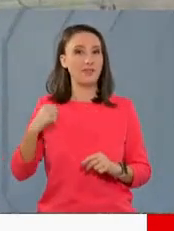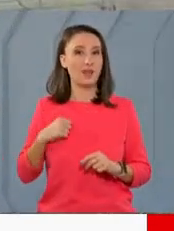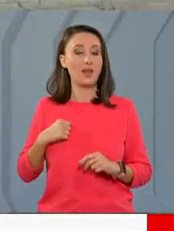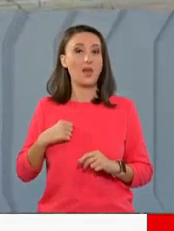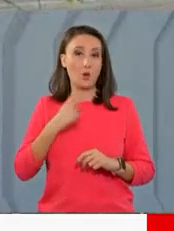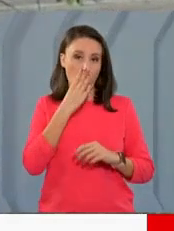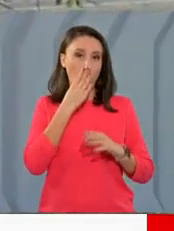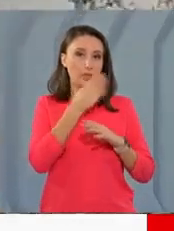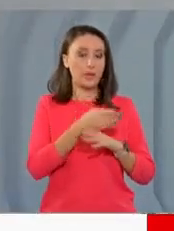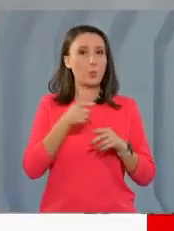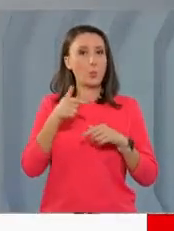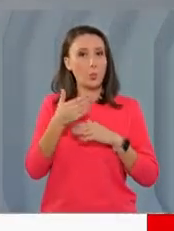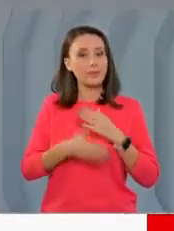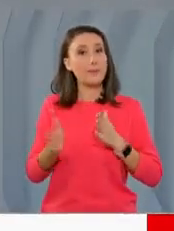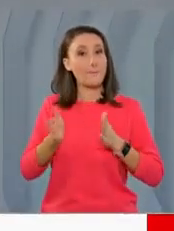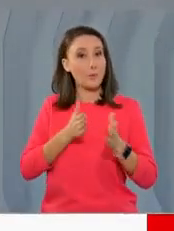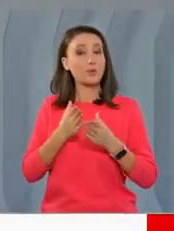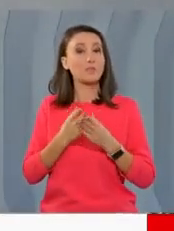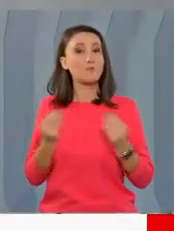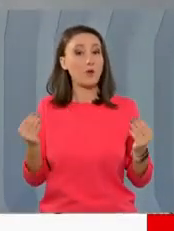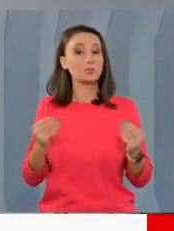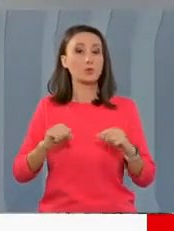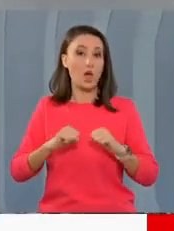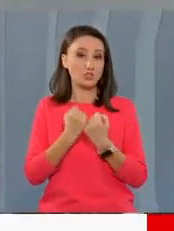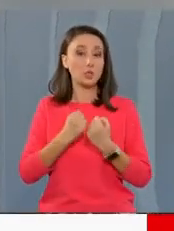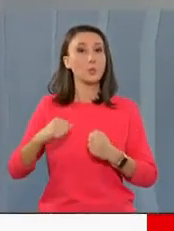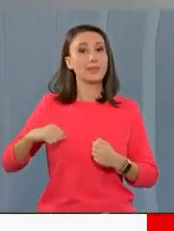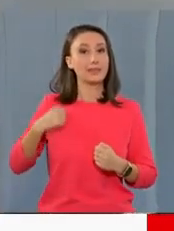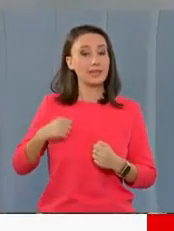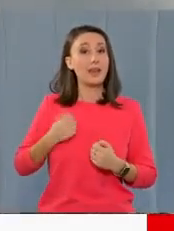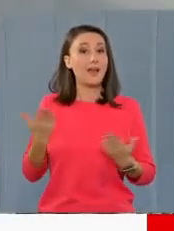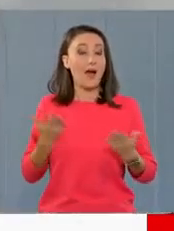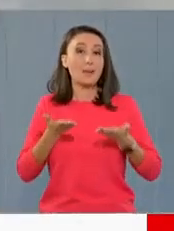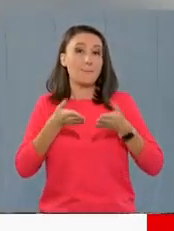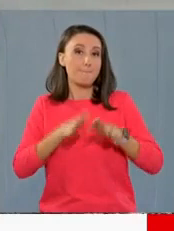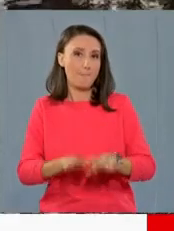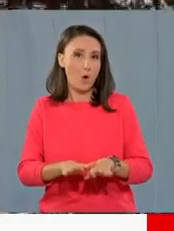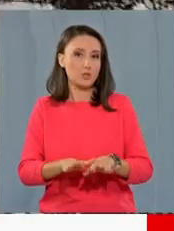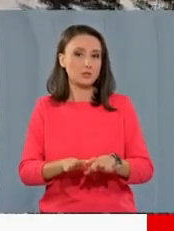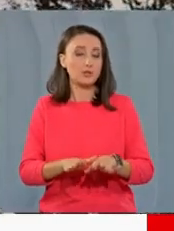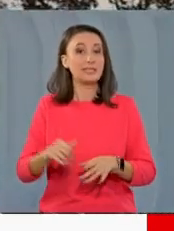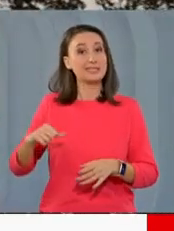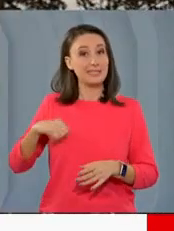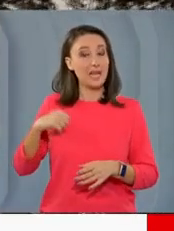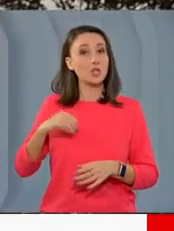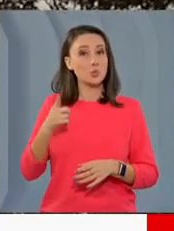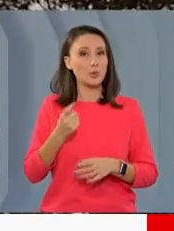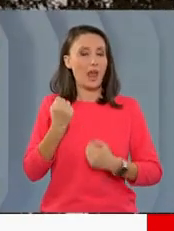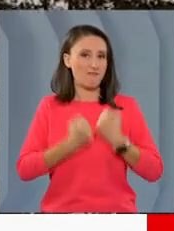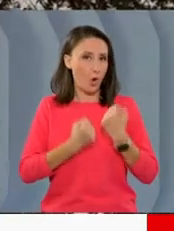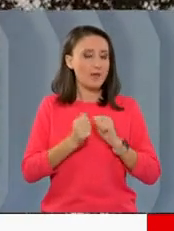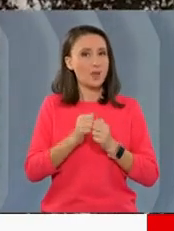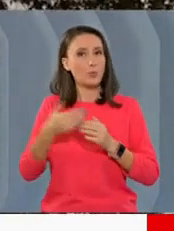asistăm în ultima perioadă la foarte multe accidente cu tineri care mor tinerii fiind fie cei de la volan